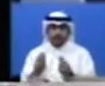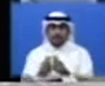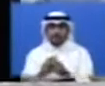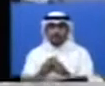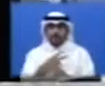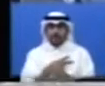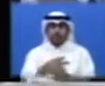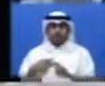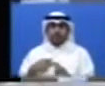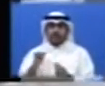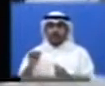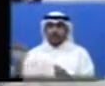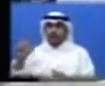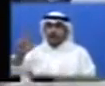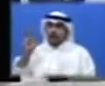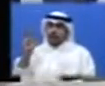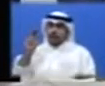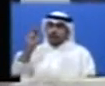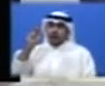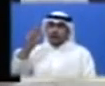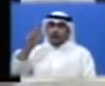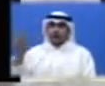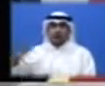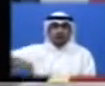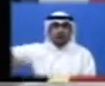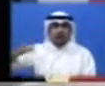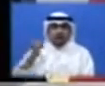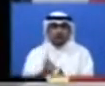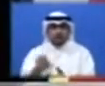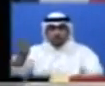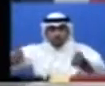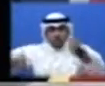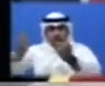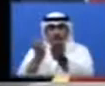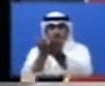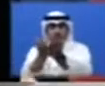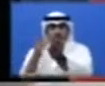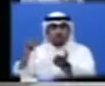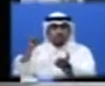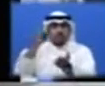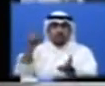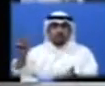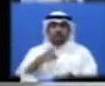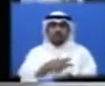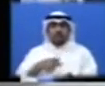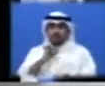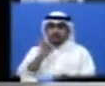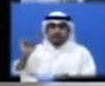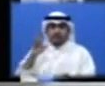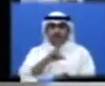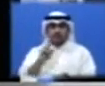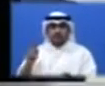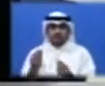بمشاركة وزراء النقل أعضاء المكتب التنفيذي في كل من الجزائر والسعودية والسودان وسلطنة عمان